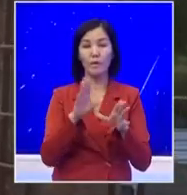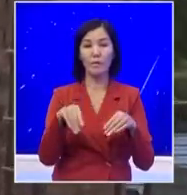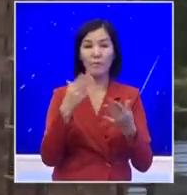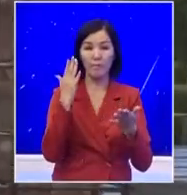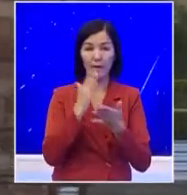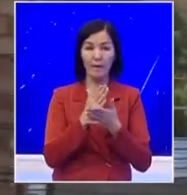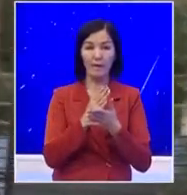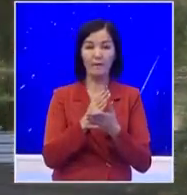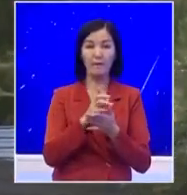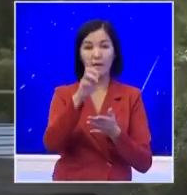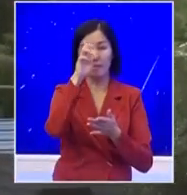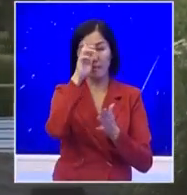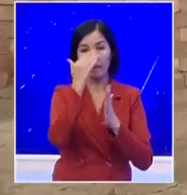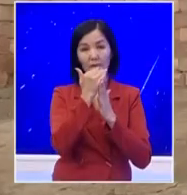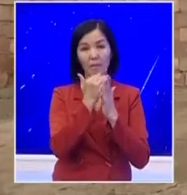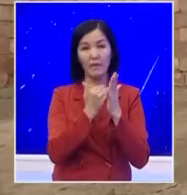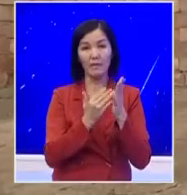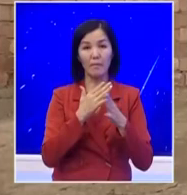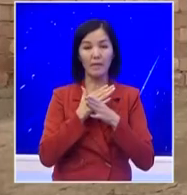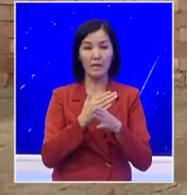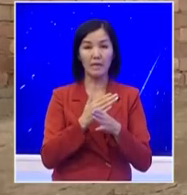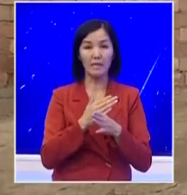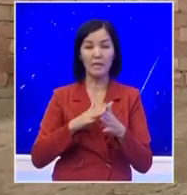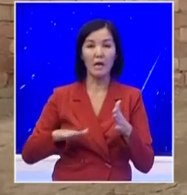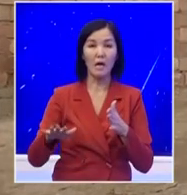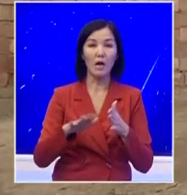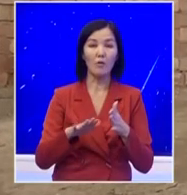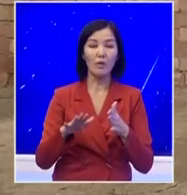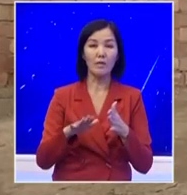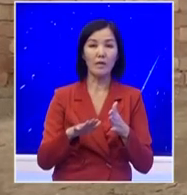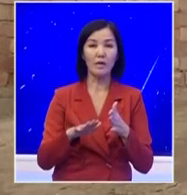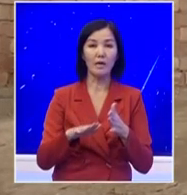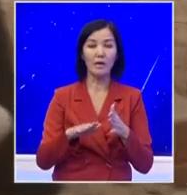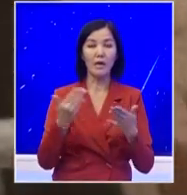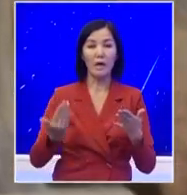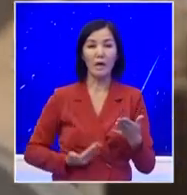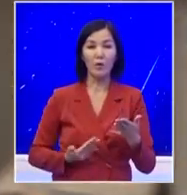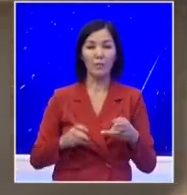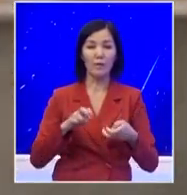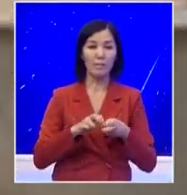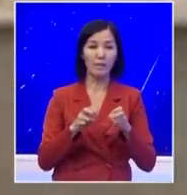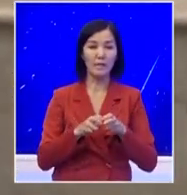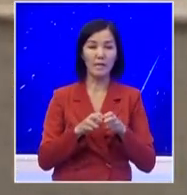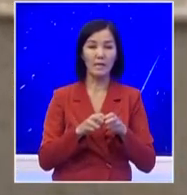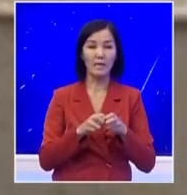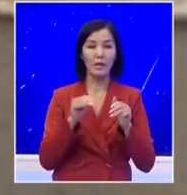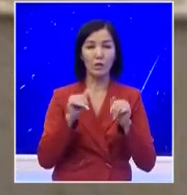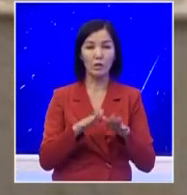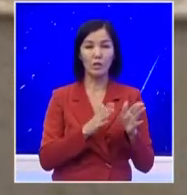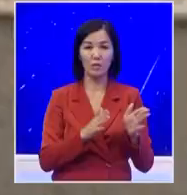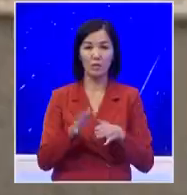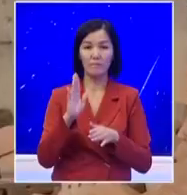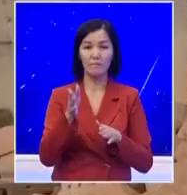болып тұр. Мемлекеттік бағдарламалардың арқасында ауданда көп жыл кідірген әлеуметтік мәселелер шешімін тауып жатыр.